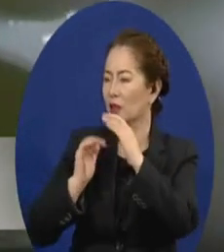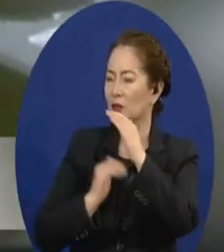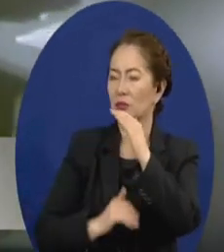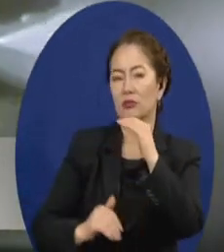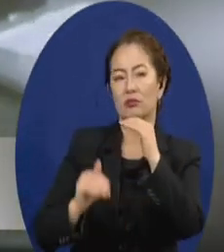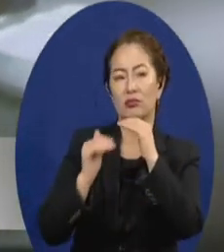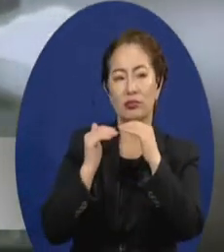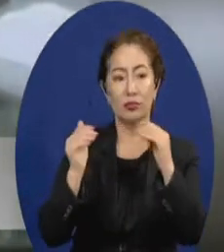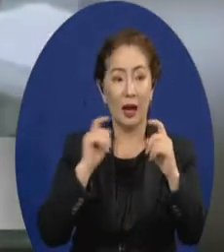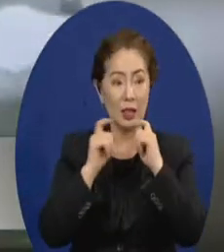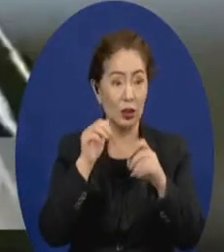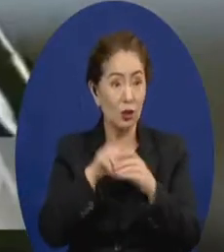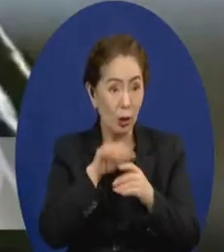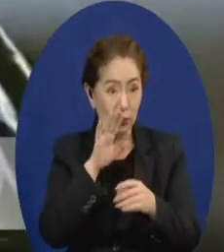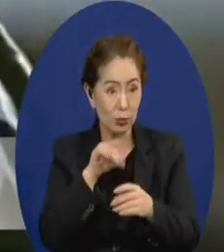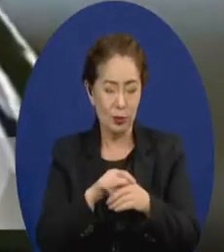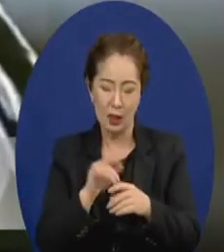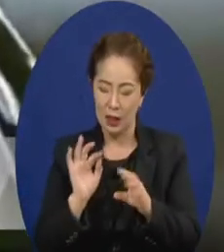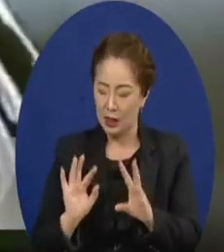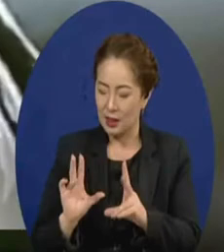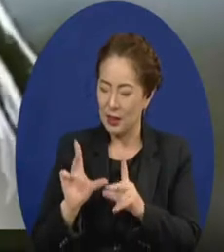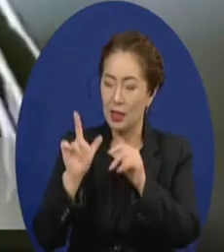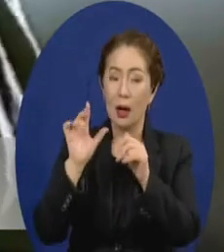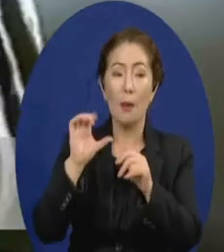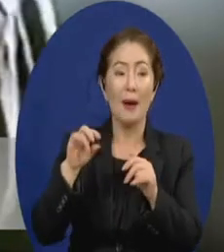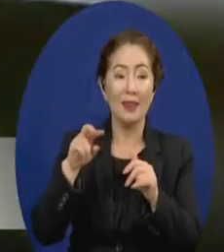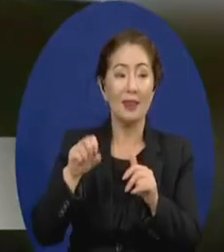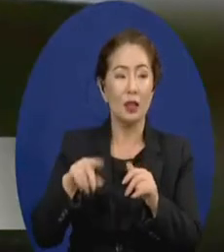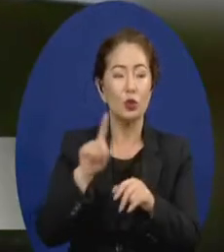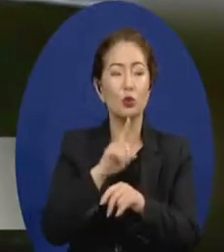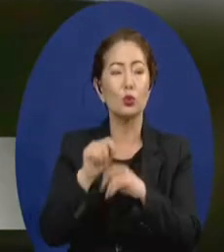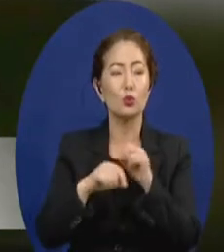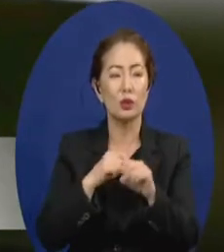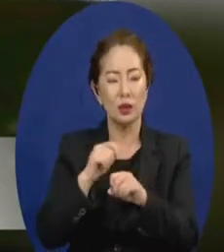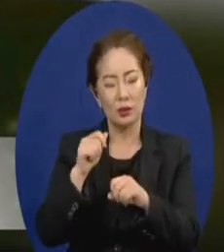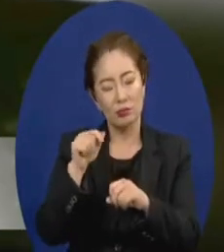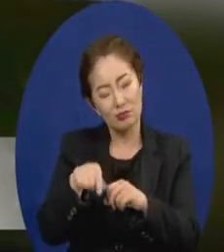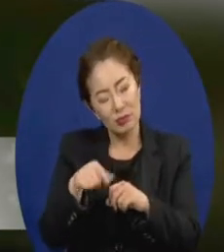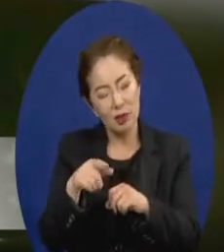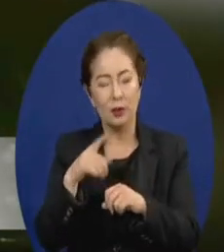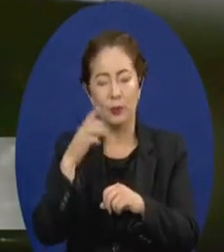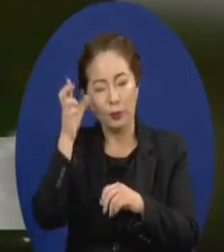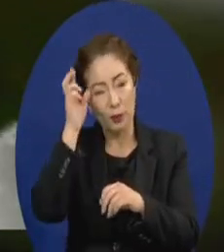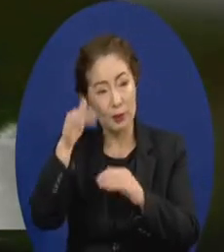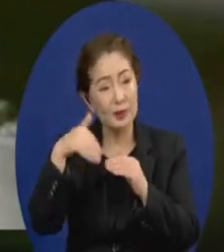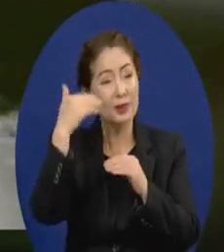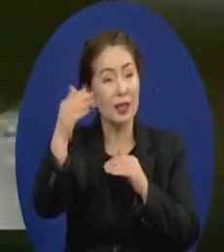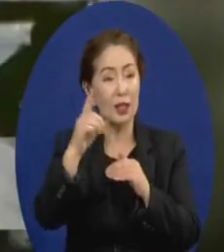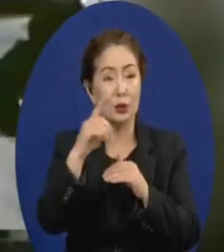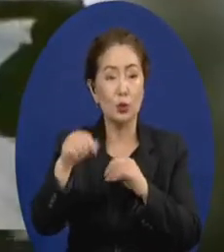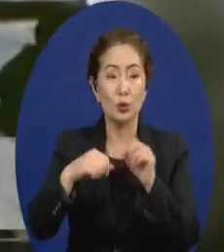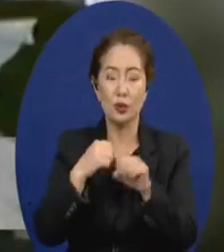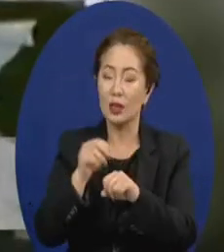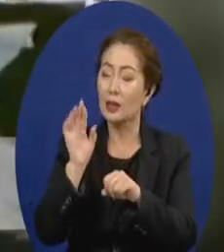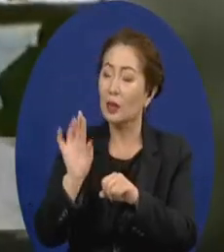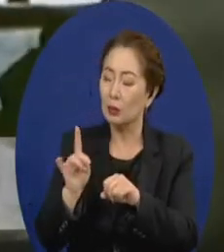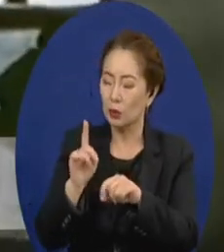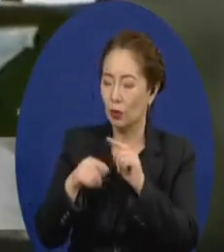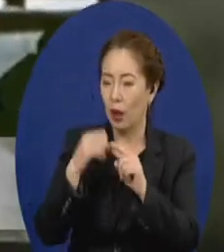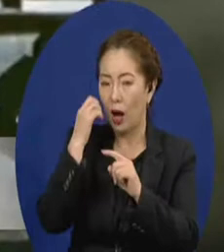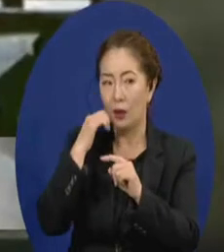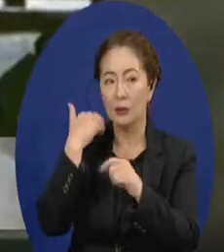харилцахад хүргэсэн. Сэргэн мандалтын 100 жил гэж нэрлэх боловсролын салбарын дараагийн 100 жилийг Ахмад багш нар ингэж харж байна.